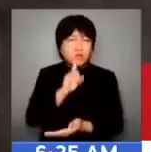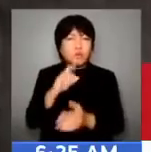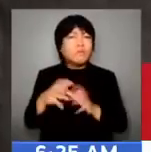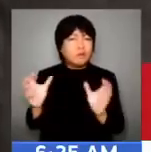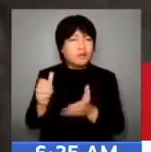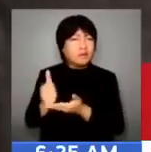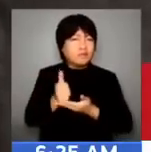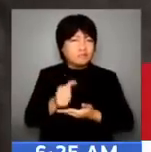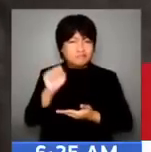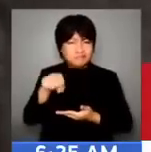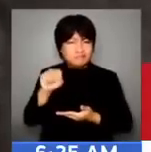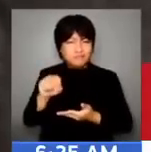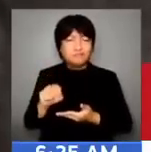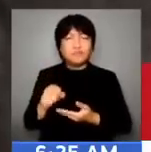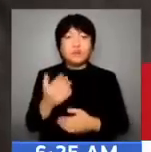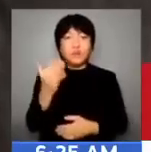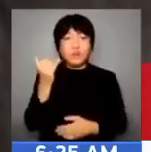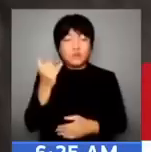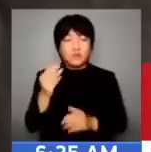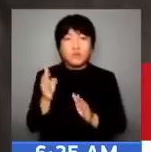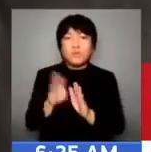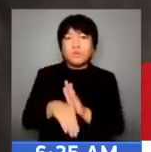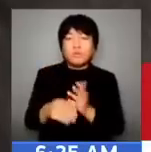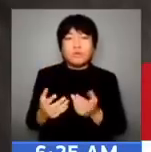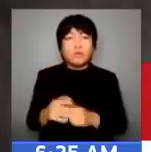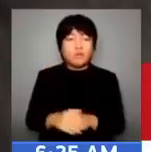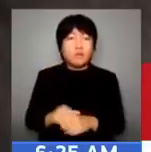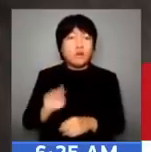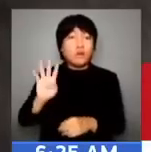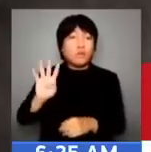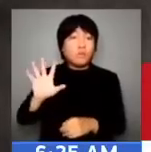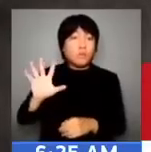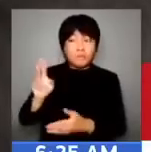Kasi ang 45, menos sa 38, eh.